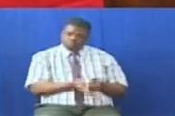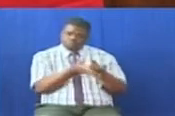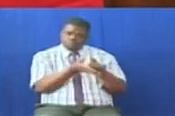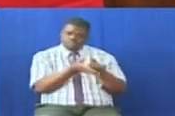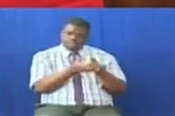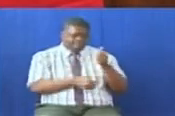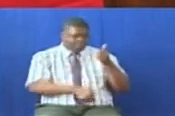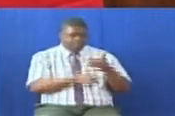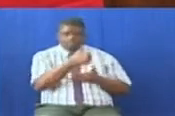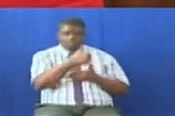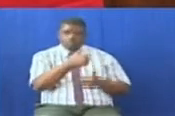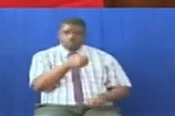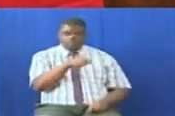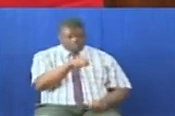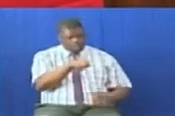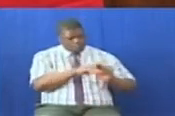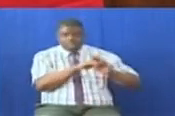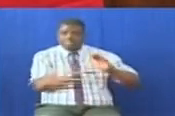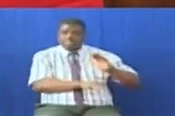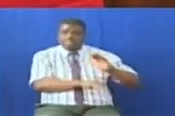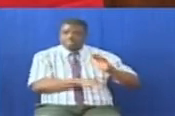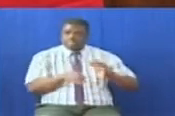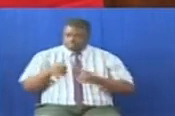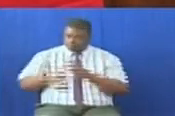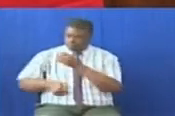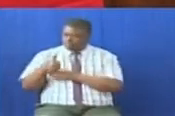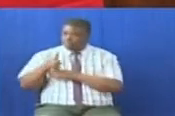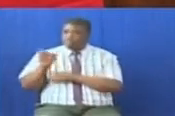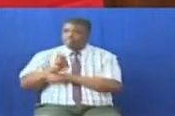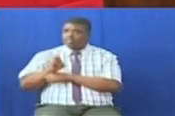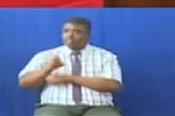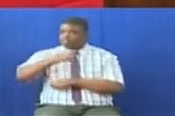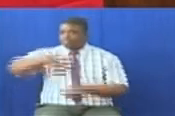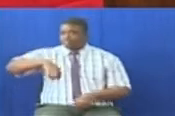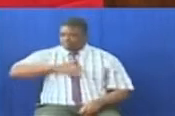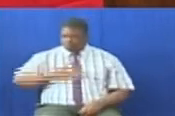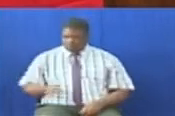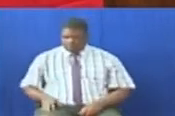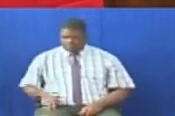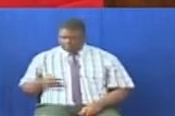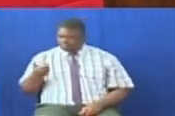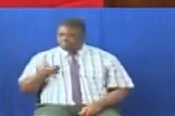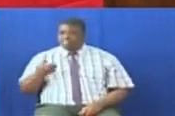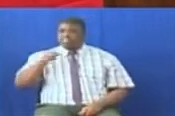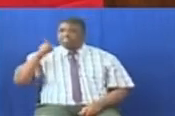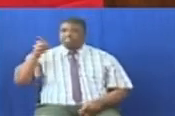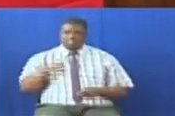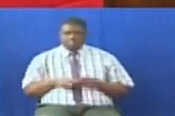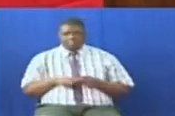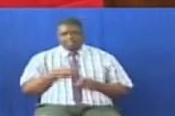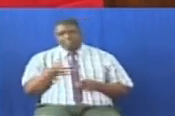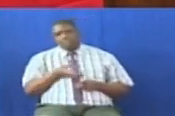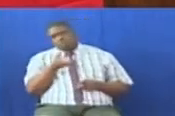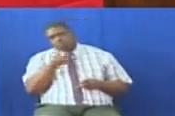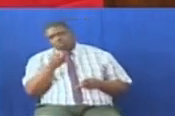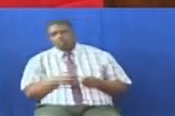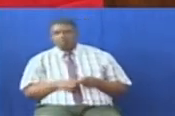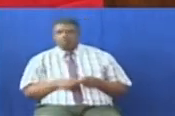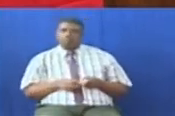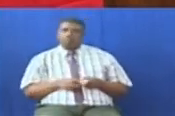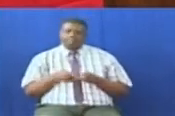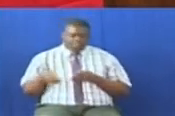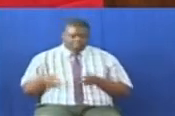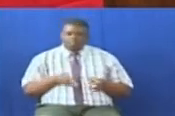wetu hawa ngazi za chini, ambao ndio wasimamizi wakuu wa miradi yetu. Viongozi wa vijiji, viongozi wa vitongoji, kuwe na